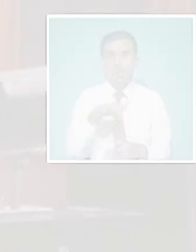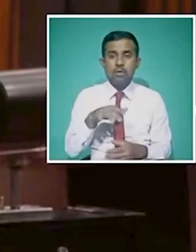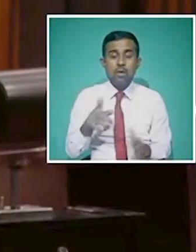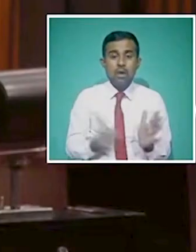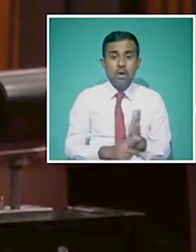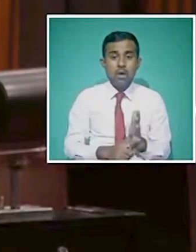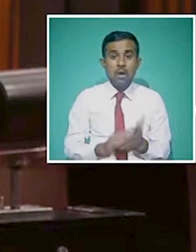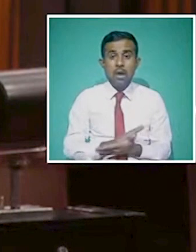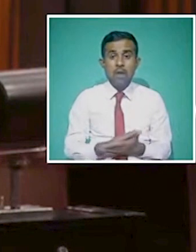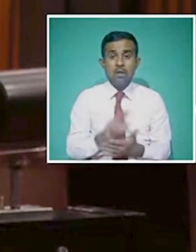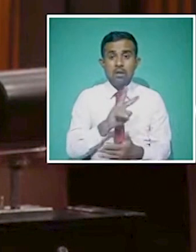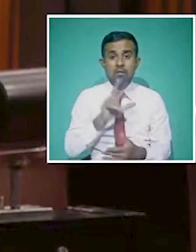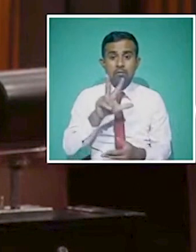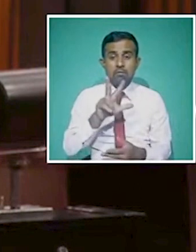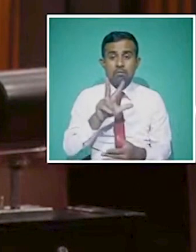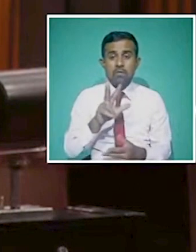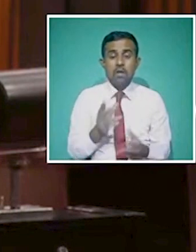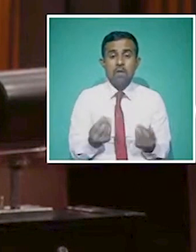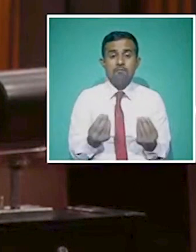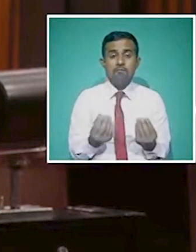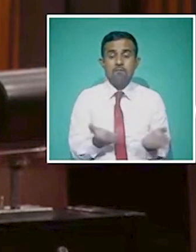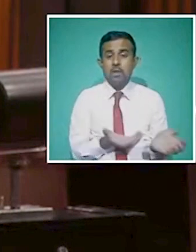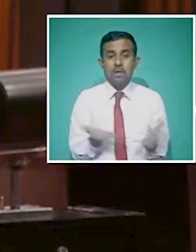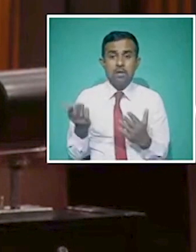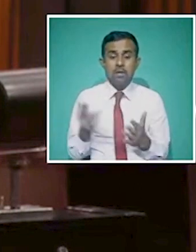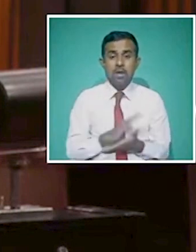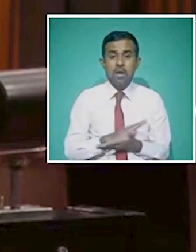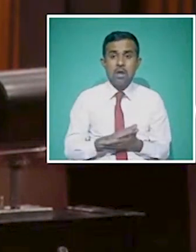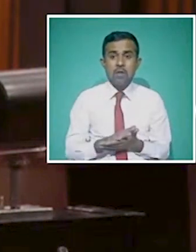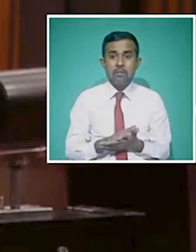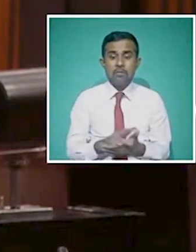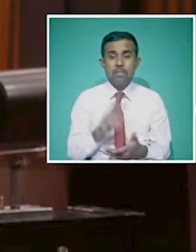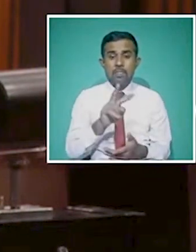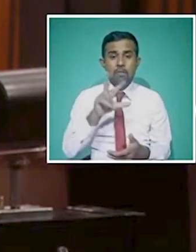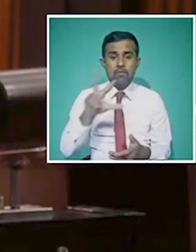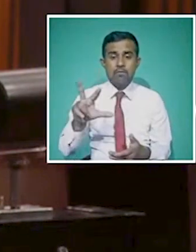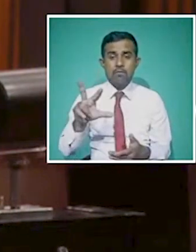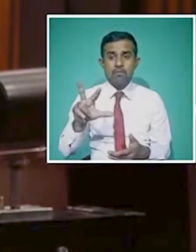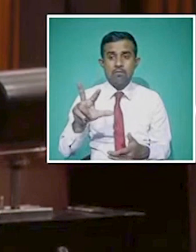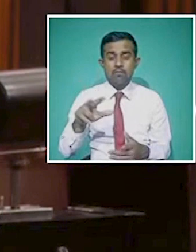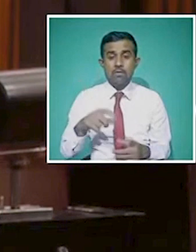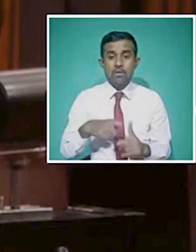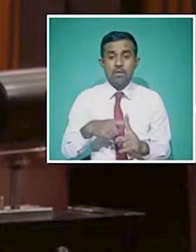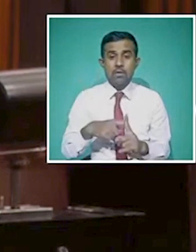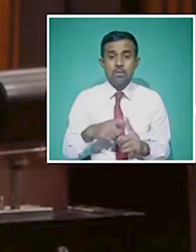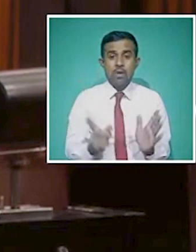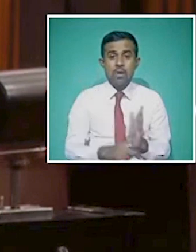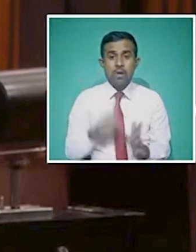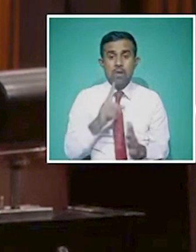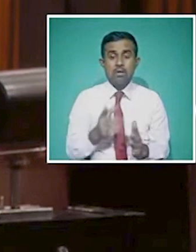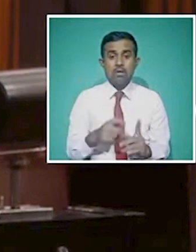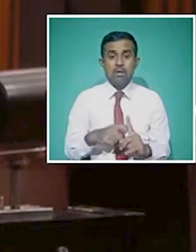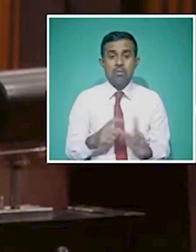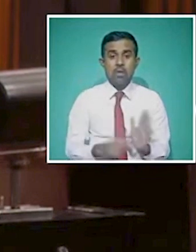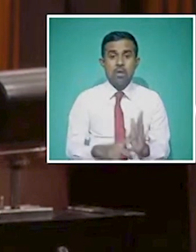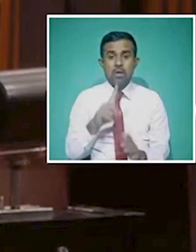එපා. හෙක්ටයාර 28ක් තියෙනවා වැලි කැණීම් කරන්න පුළුවන් තැන්. මේ හෙක්ටයාර 28 ක්‍යූබ් ලක්ෂයකට වඩා තියෙනවා. ඒ ක්‍යූබ්